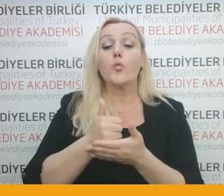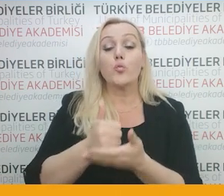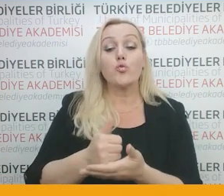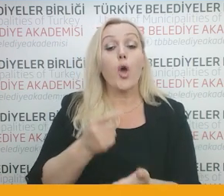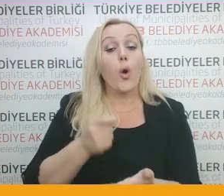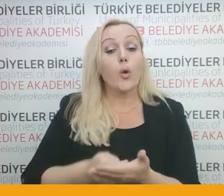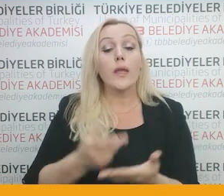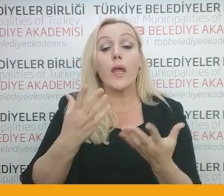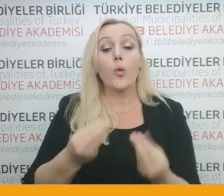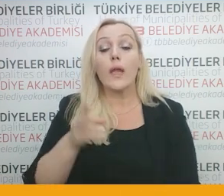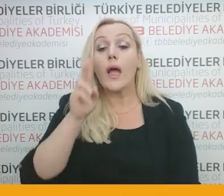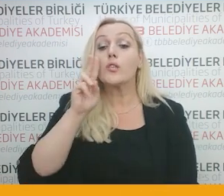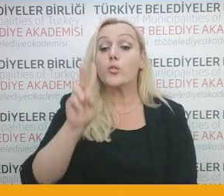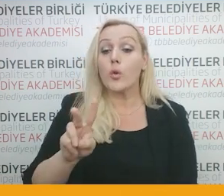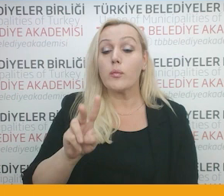olarak görebiliyoruz.